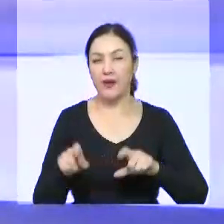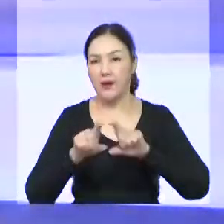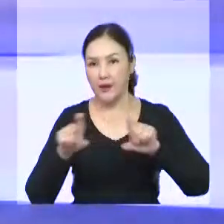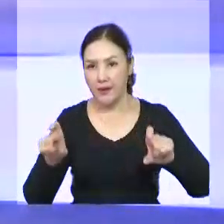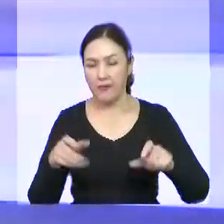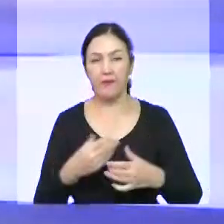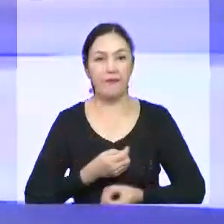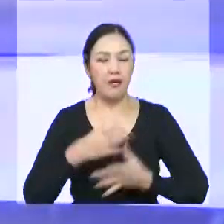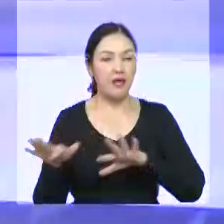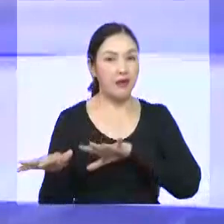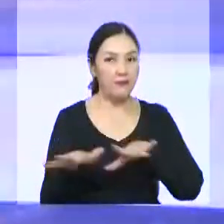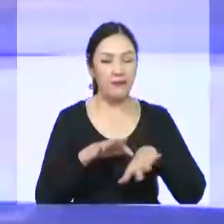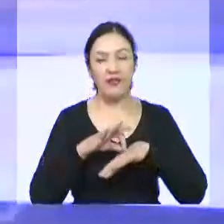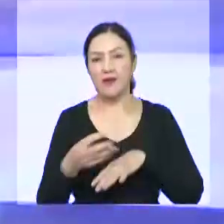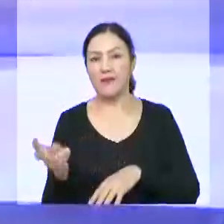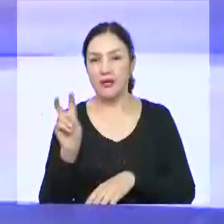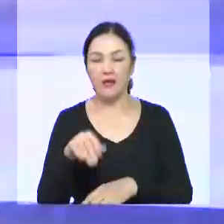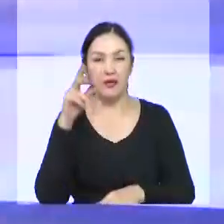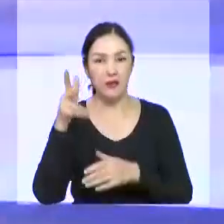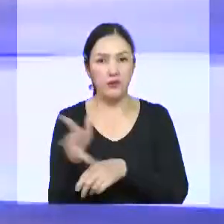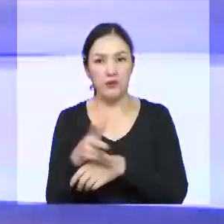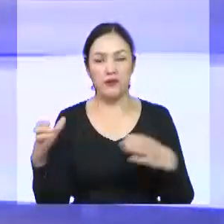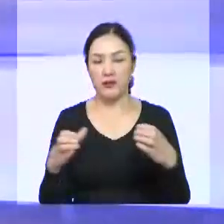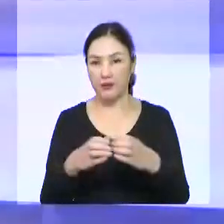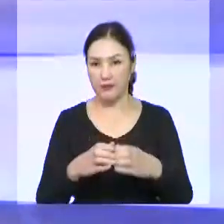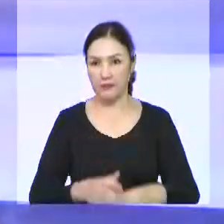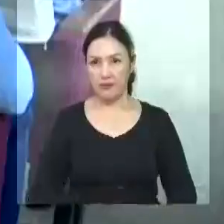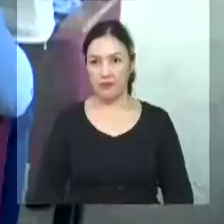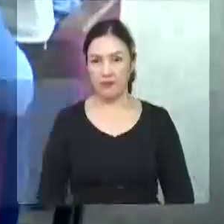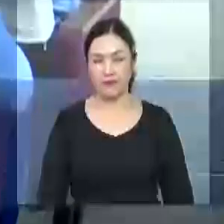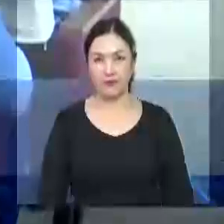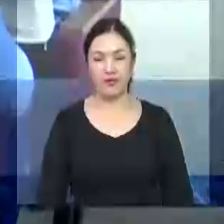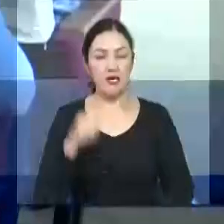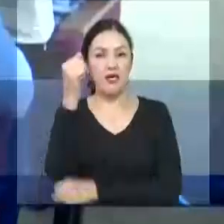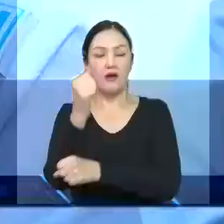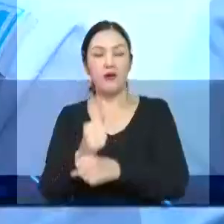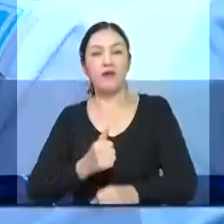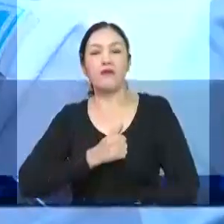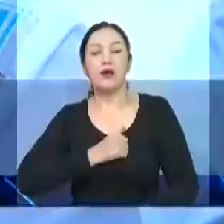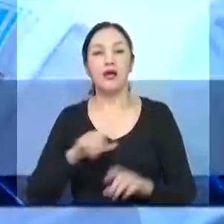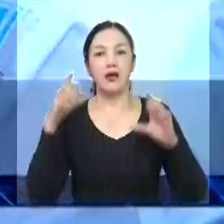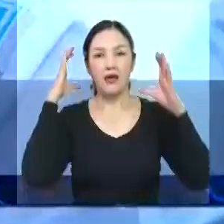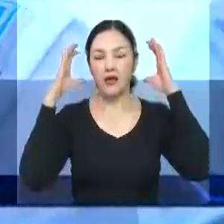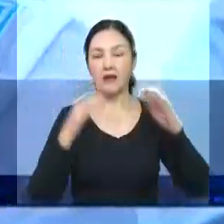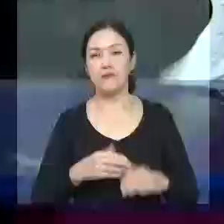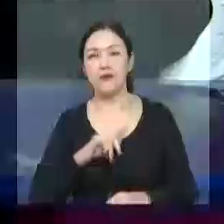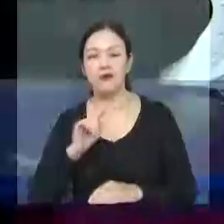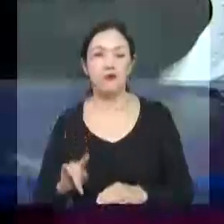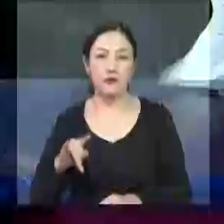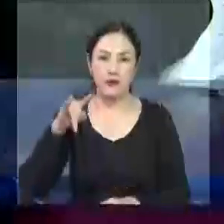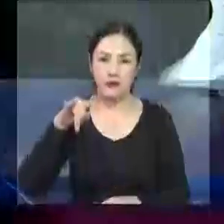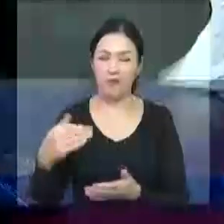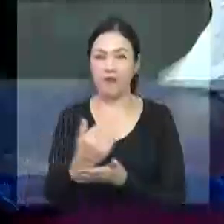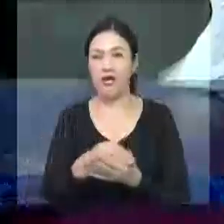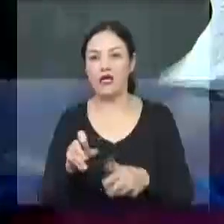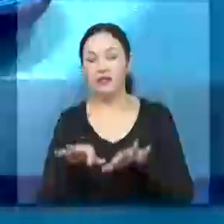учреждения. Праздничное мероприятие посетила наша съемочная группа. Сотрудники военного института сил воздушной обороны собрались в